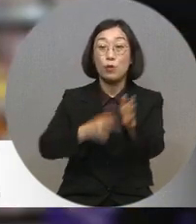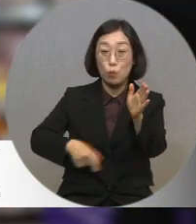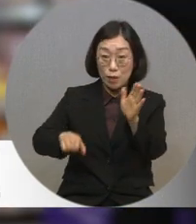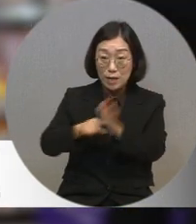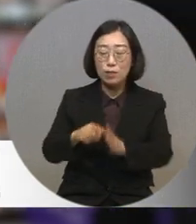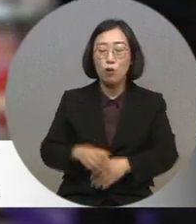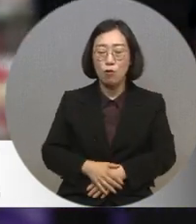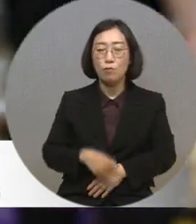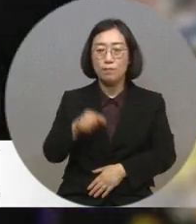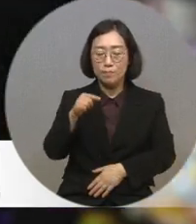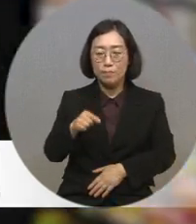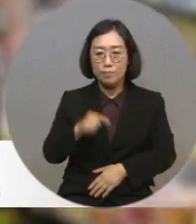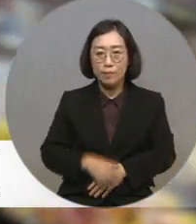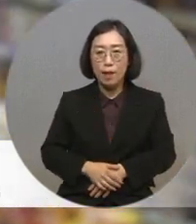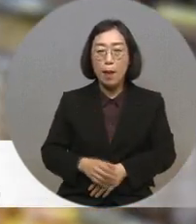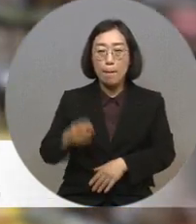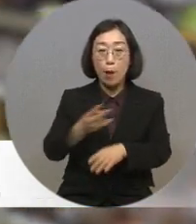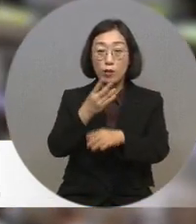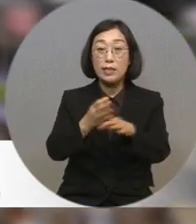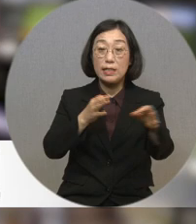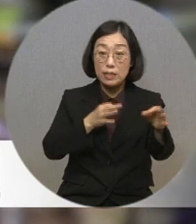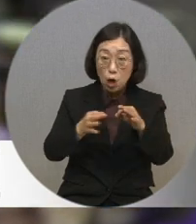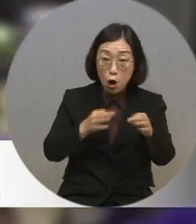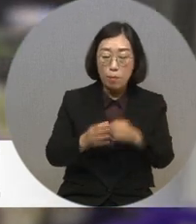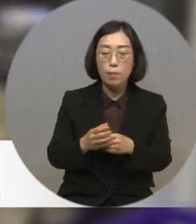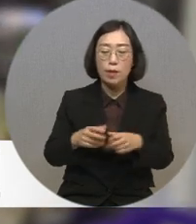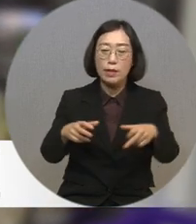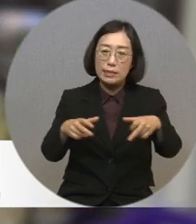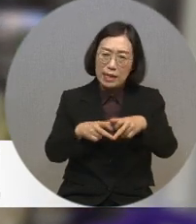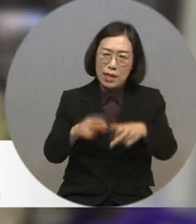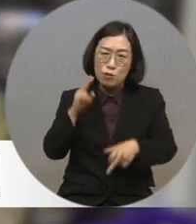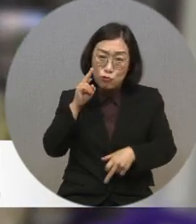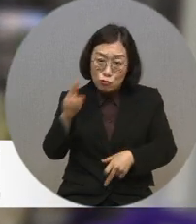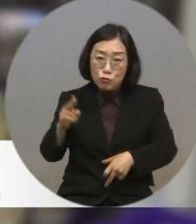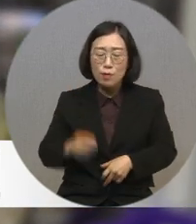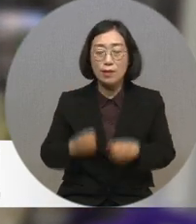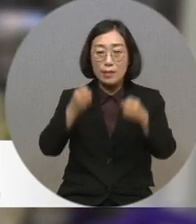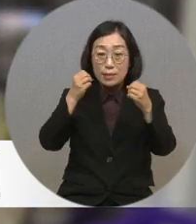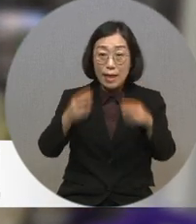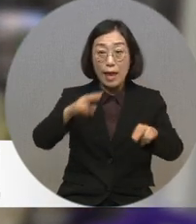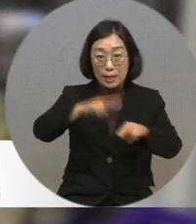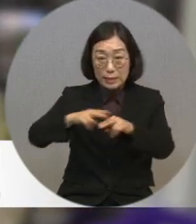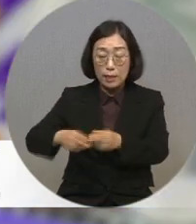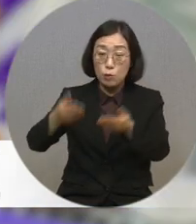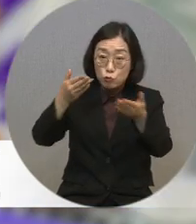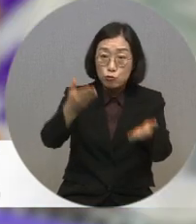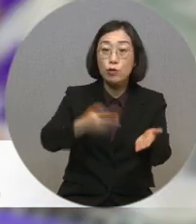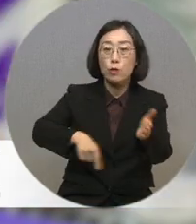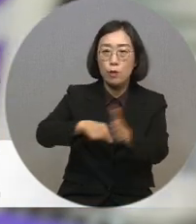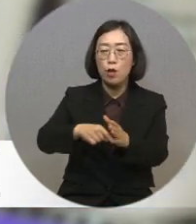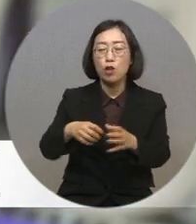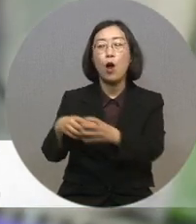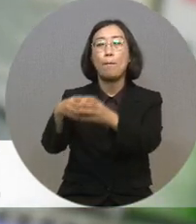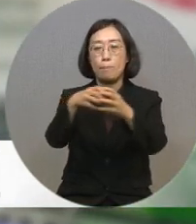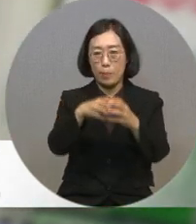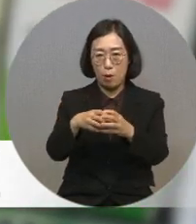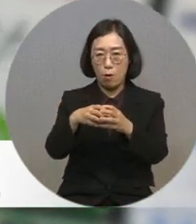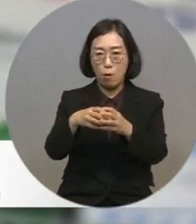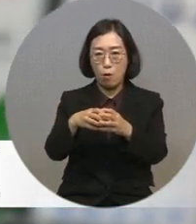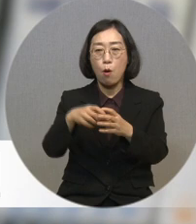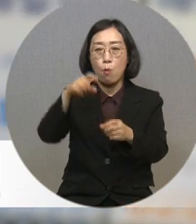이번 업무 협약은 편의점을 중증 장애인이 일할 수 있는 신규 업종으로 개발하기 위한 협력을 바탕으로 로